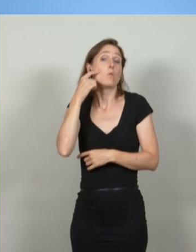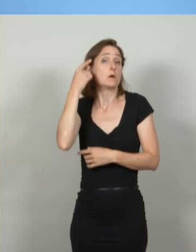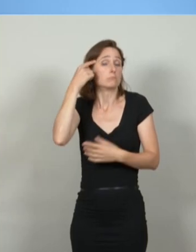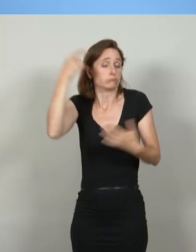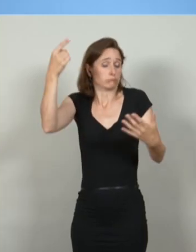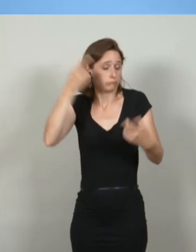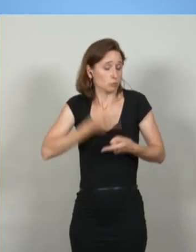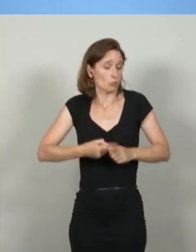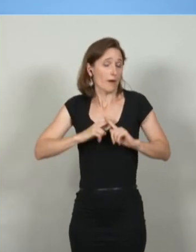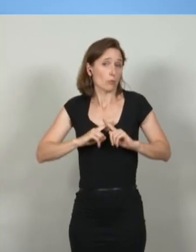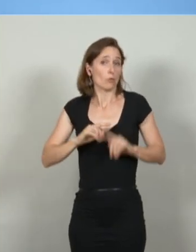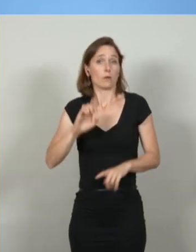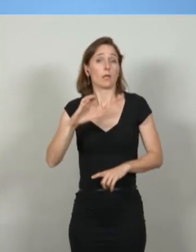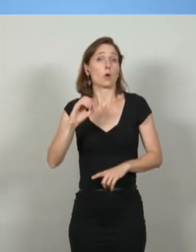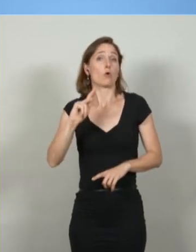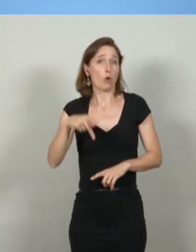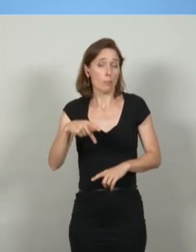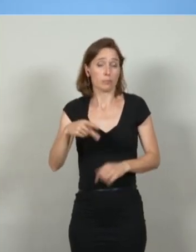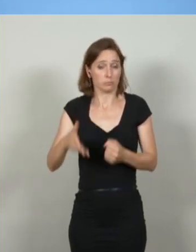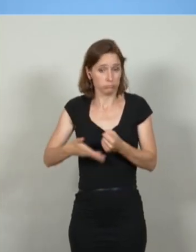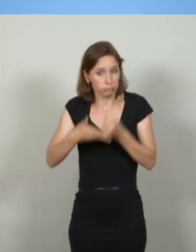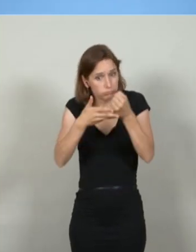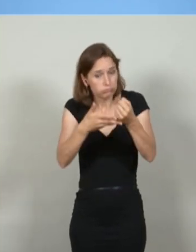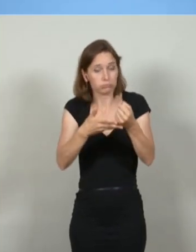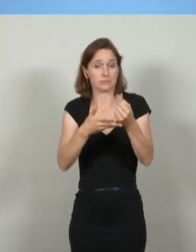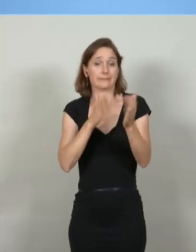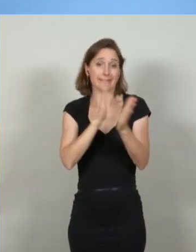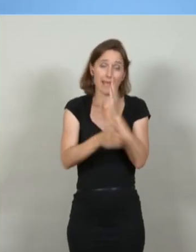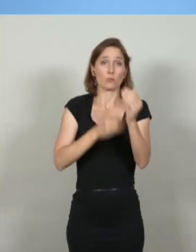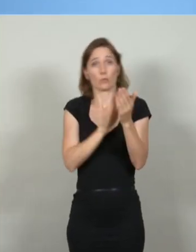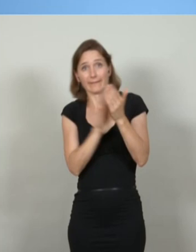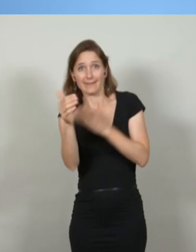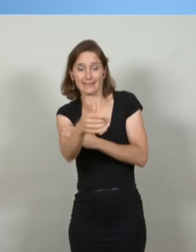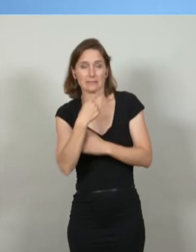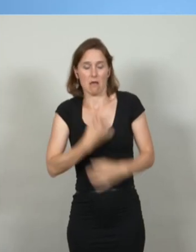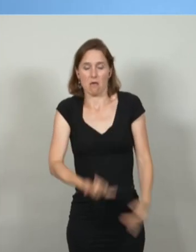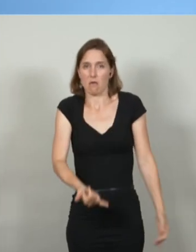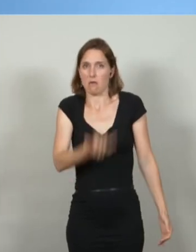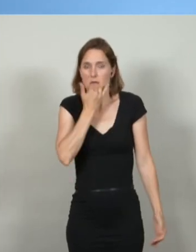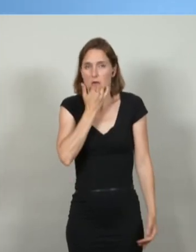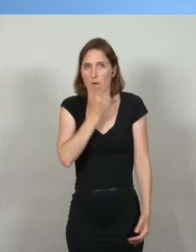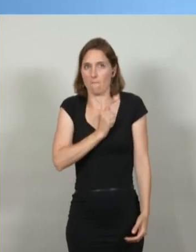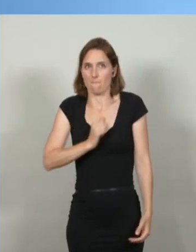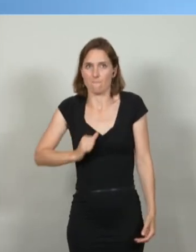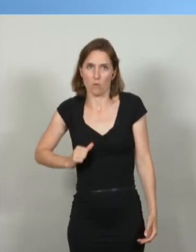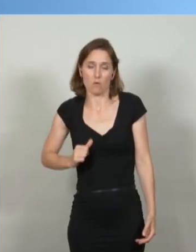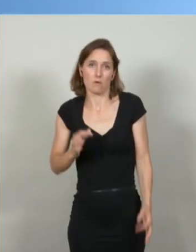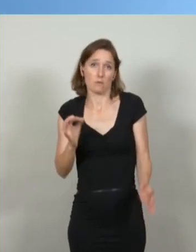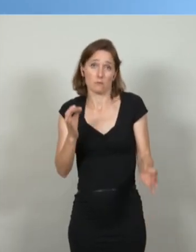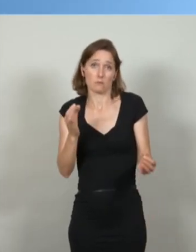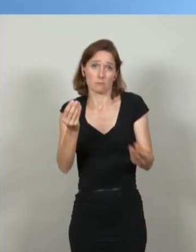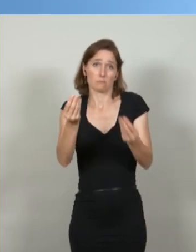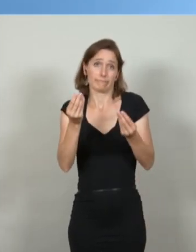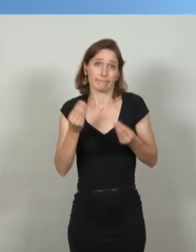que ça soit directement ou indirectement est une erreur majeure qui endommage évidemment notre capacité à